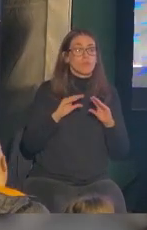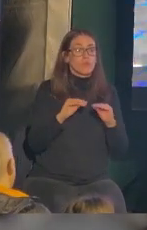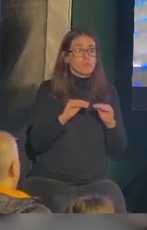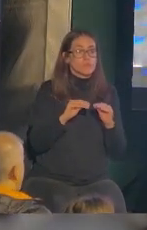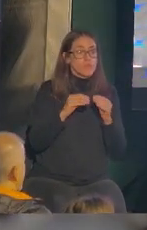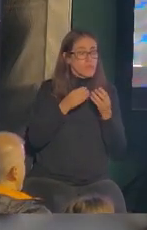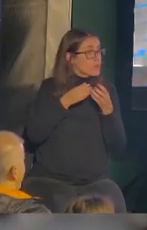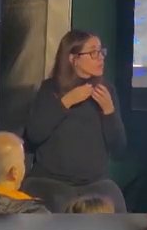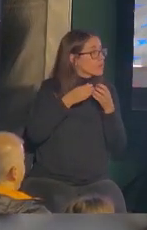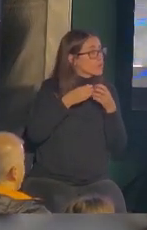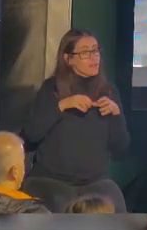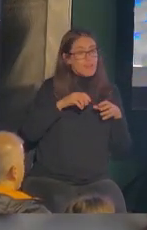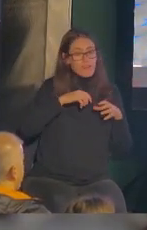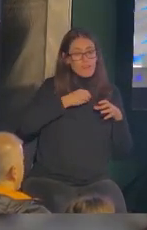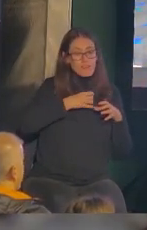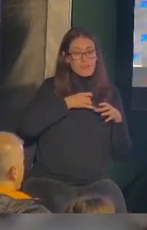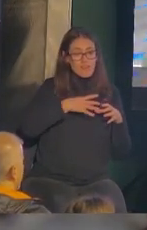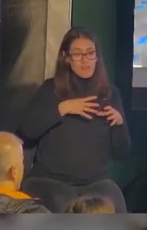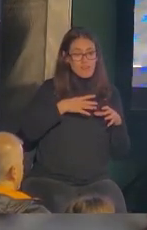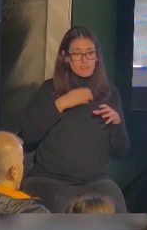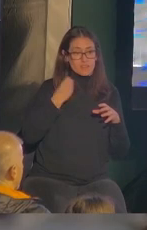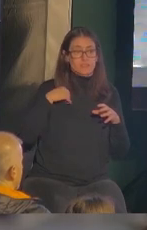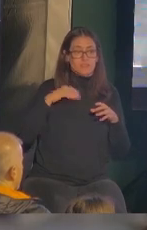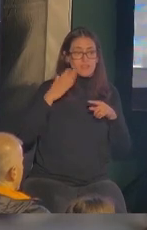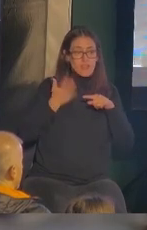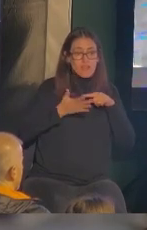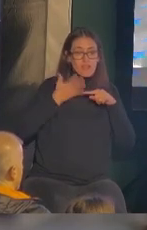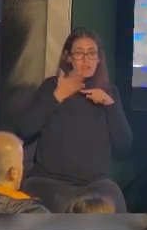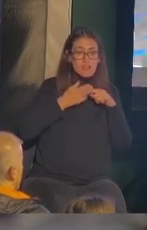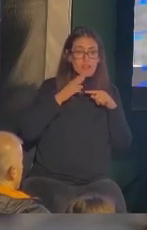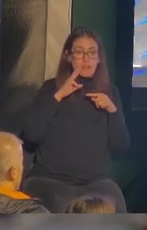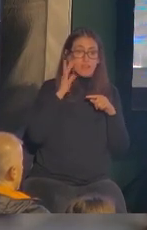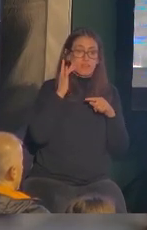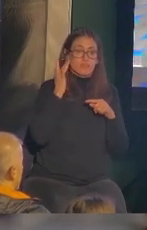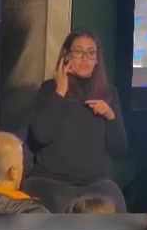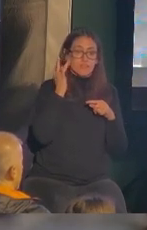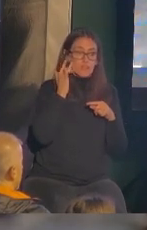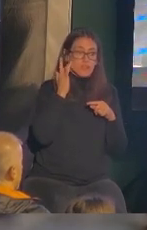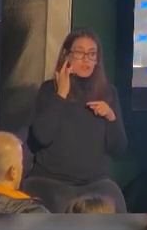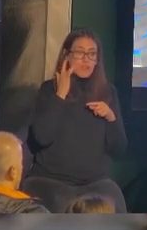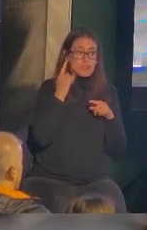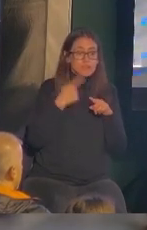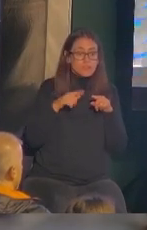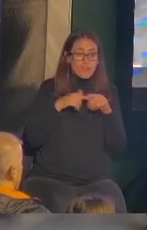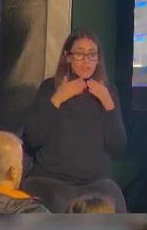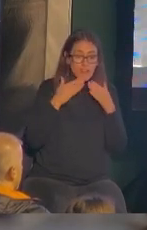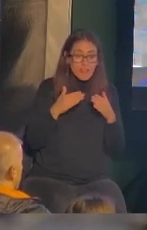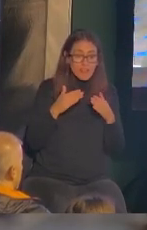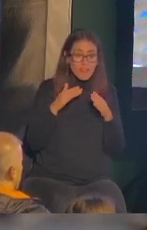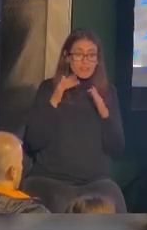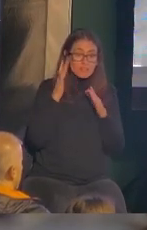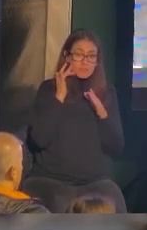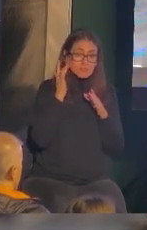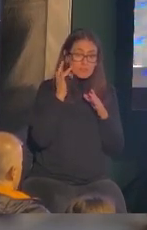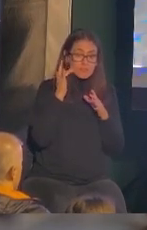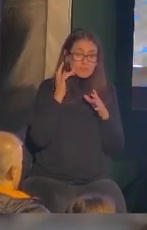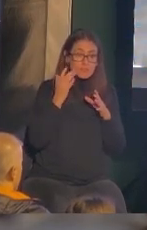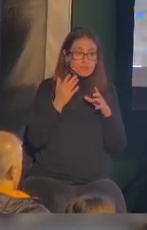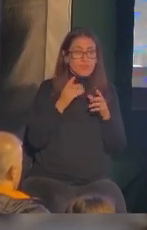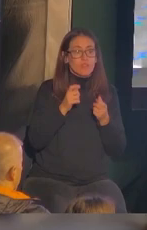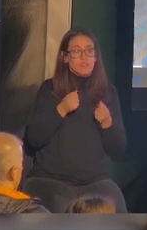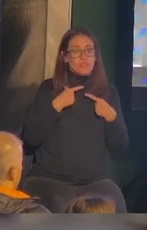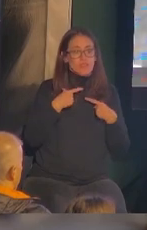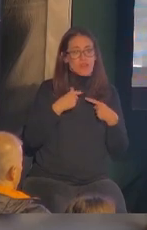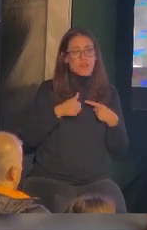pasteuritzades, que ja m'interessa, primera perquè al passar un procés de pasteurització ens aporta un merengue molt